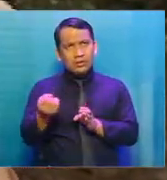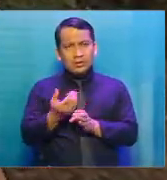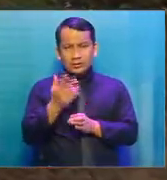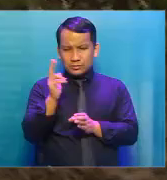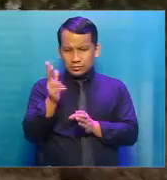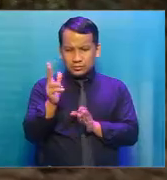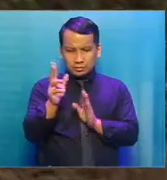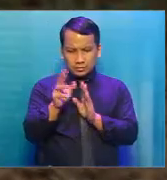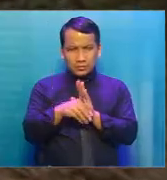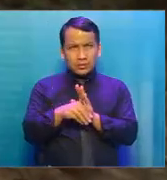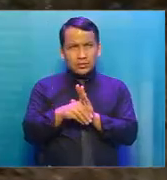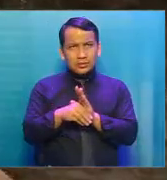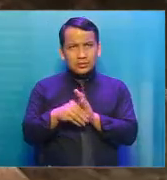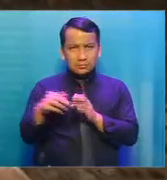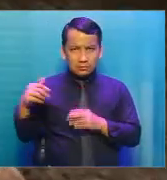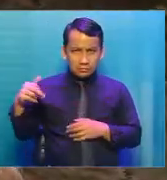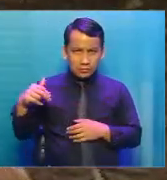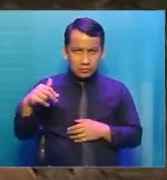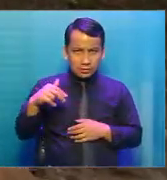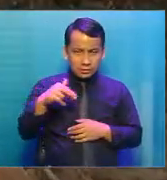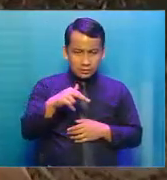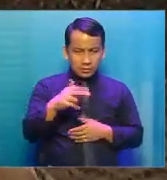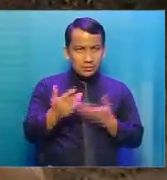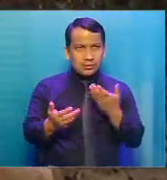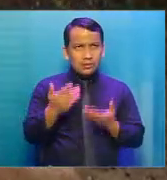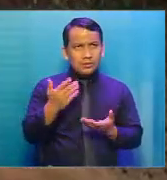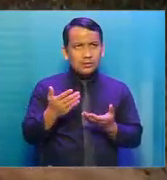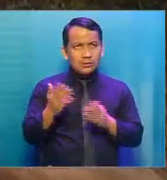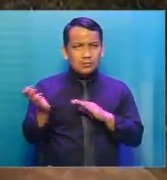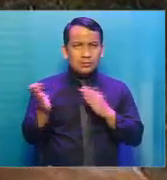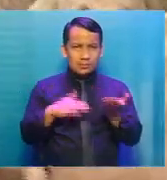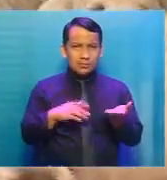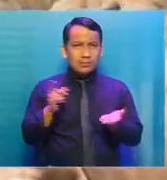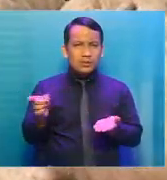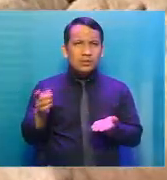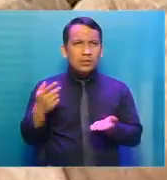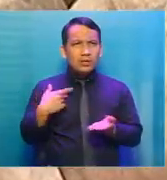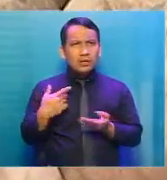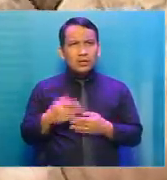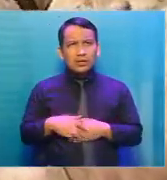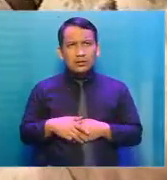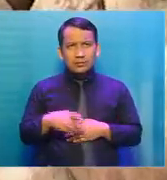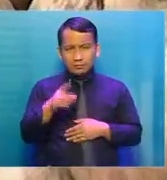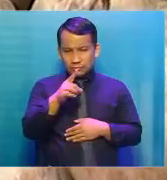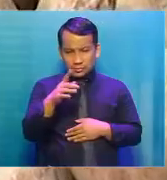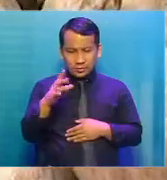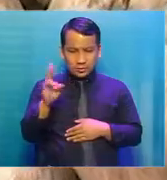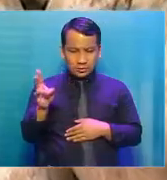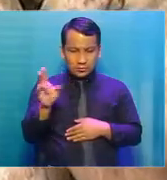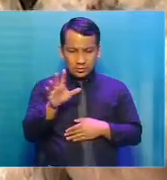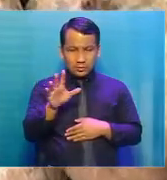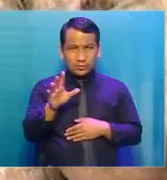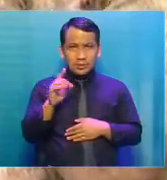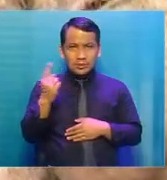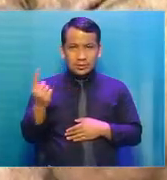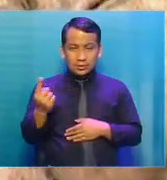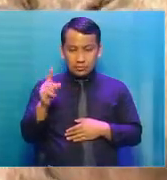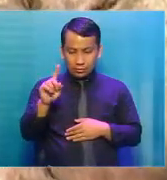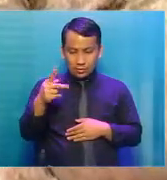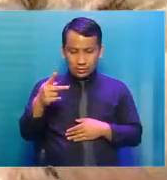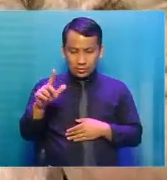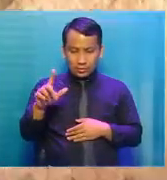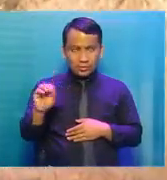30 minutes ang paglalakad nito at kung minsan, may namamatay pa. 175 pesos kada kilo